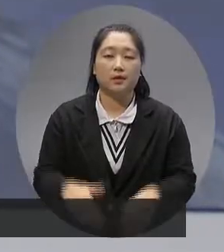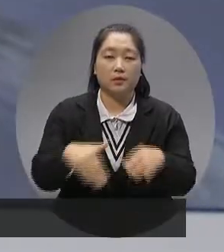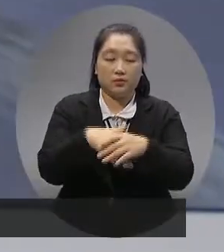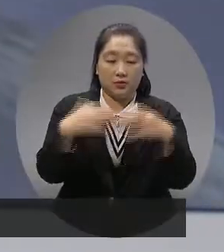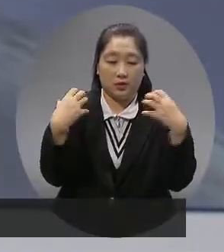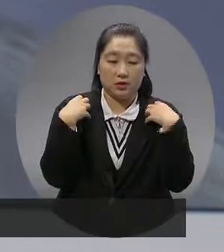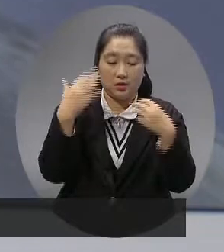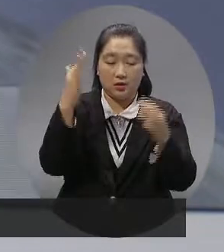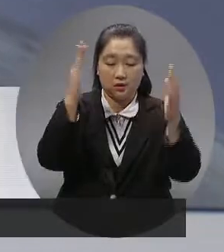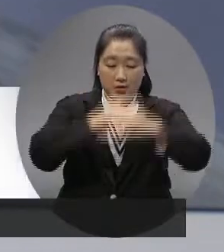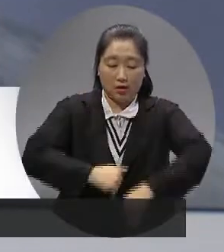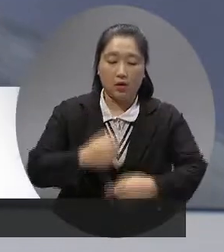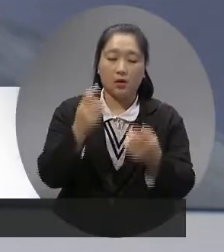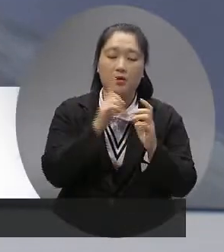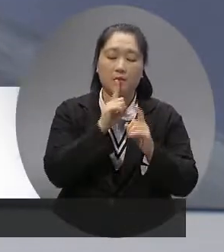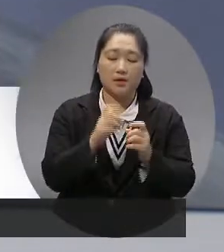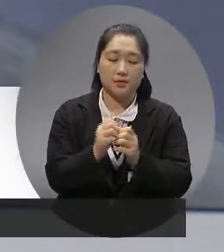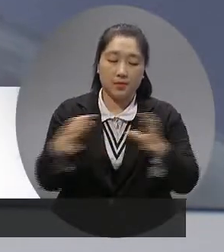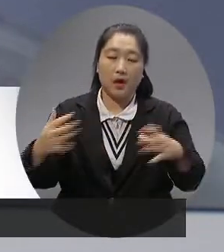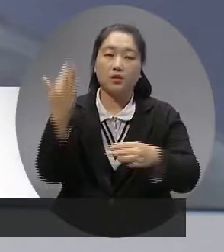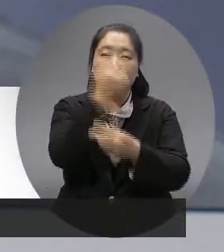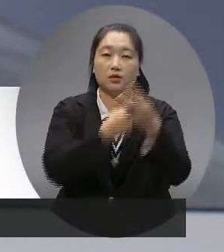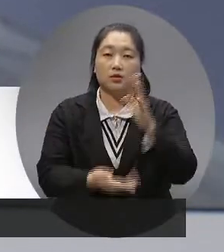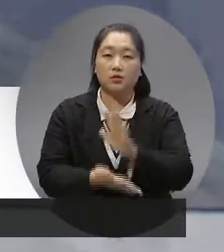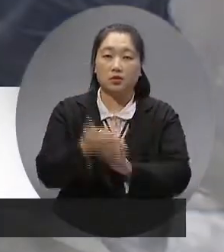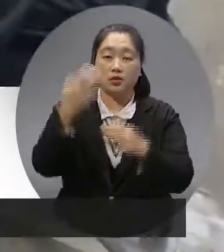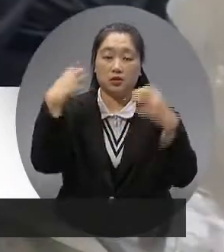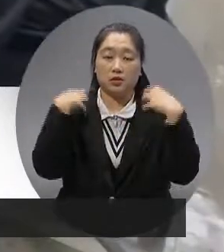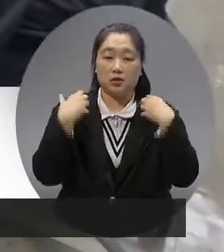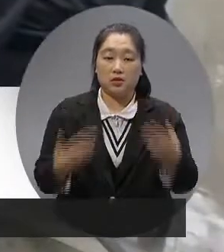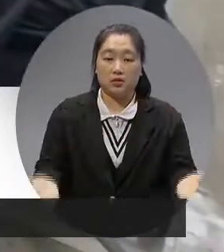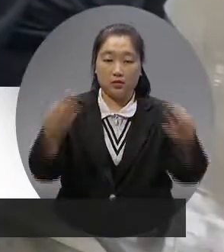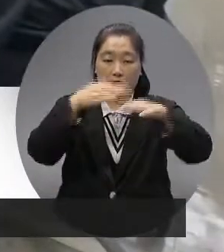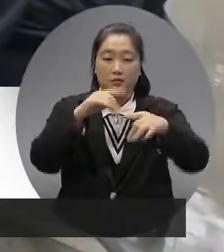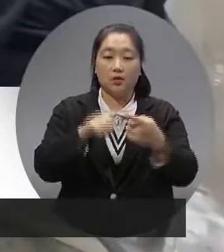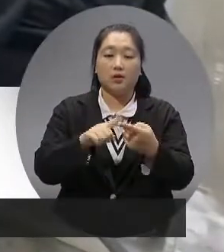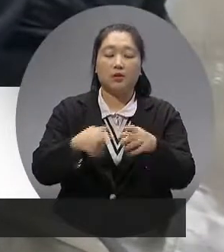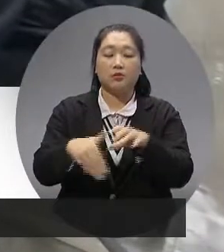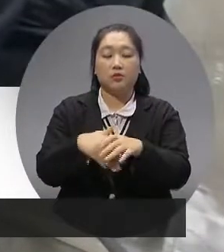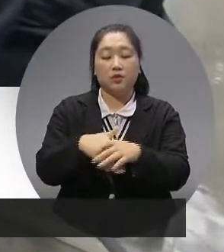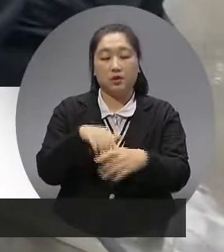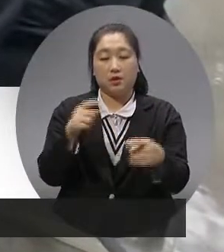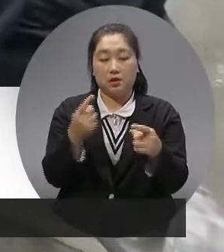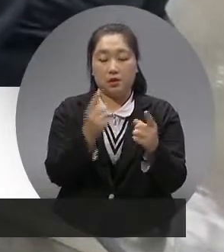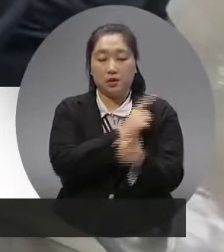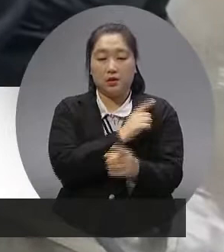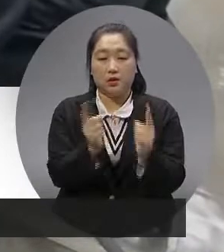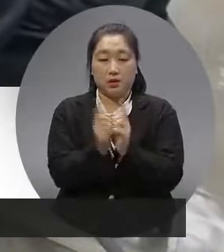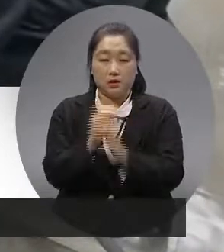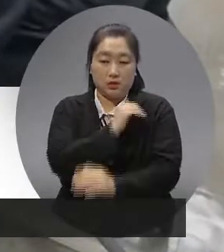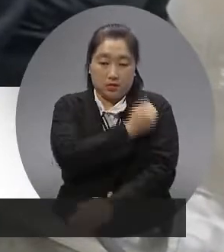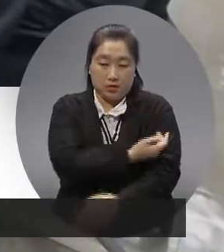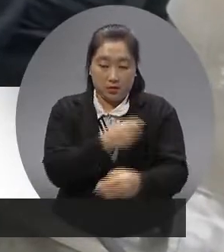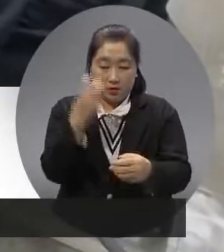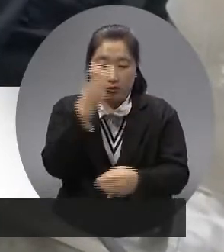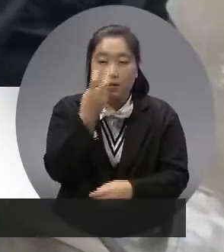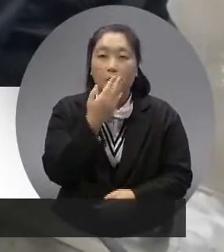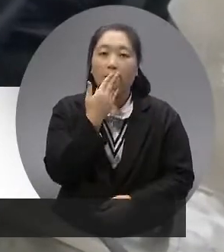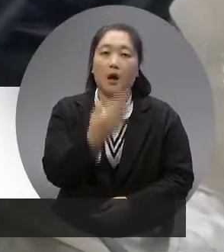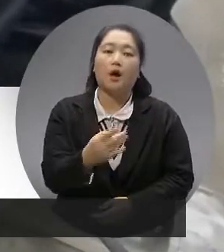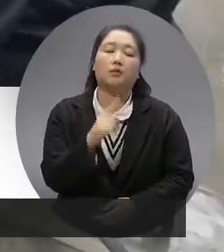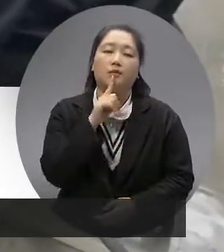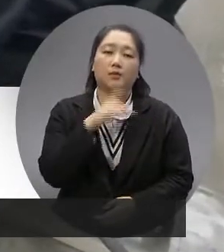문화재청이 철거 논란을 빚고 있는 청주시청 본관 건물에 대한 문화재 직권조사 가능성을 처음